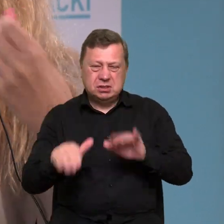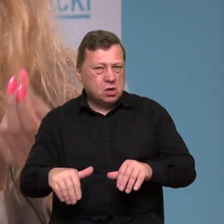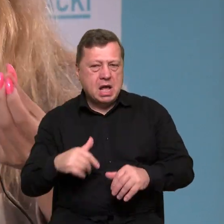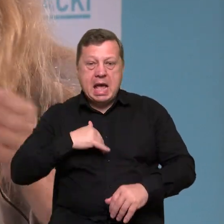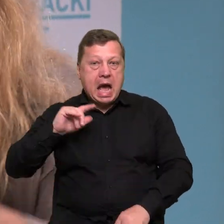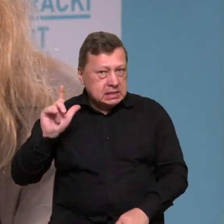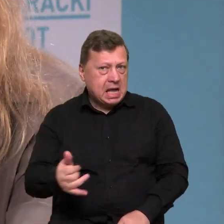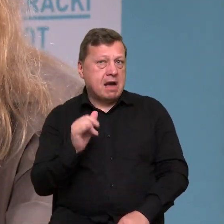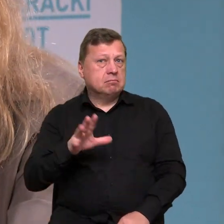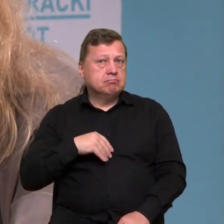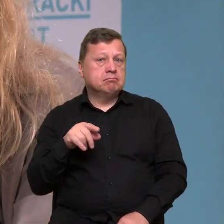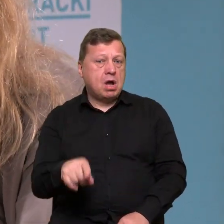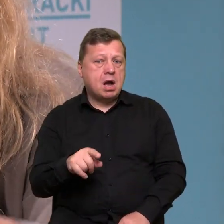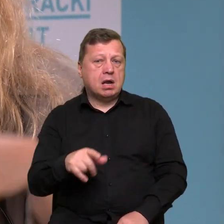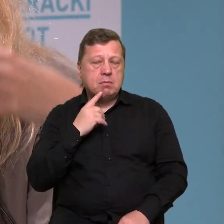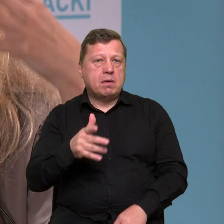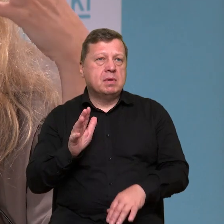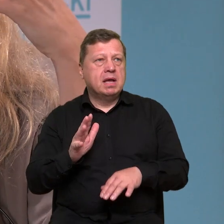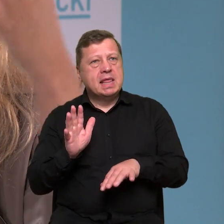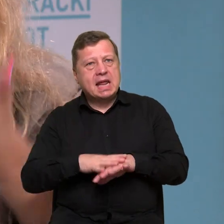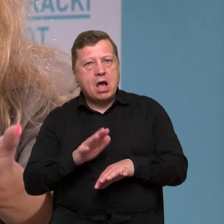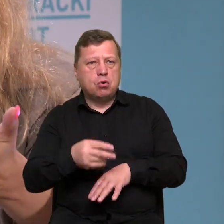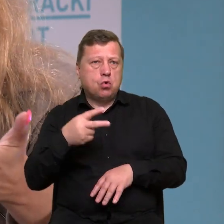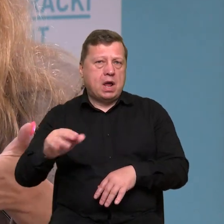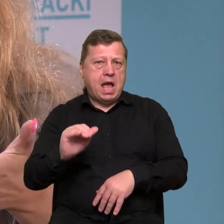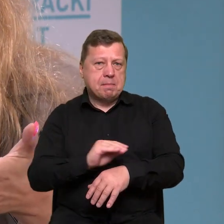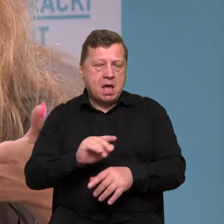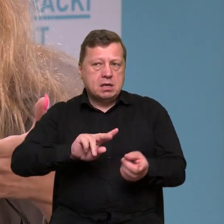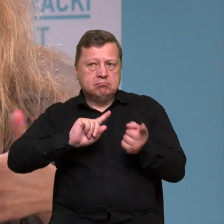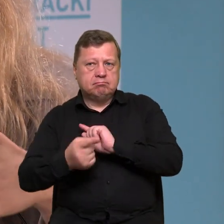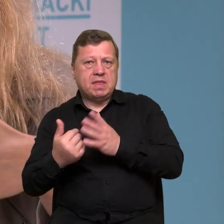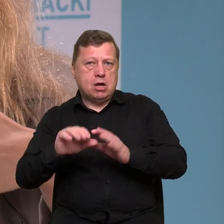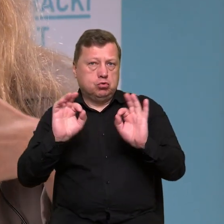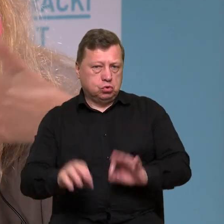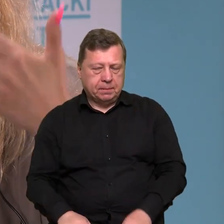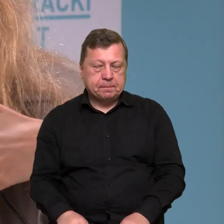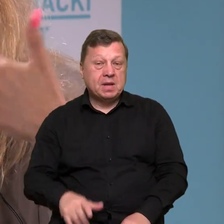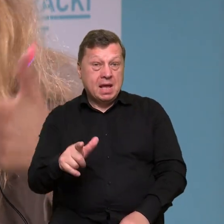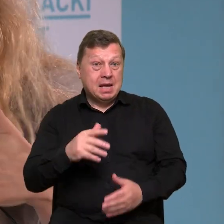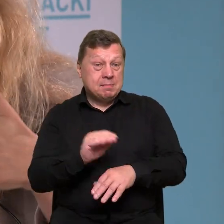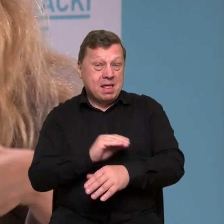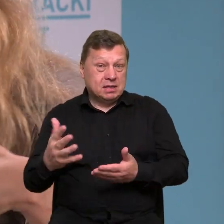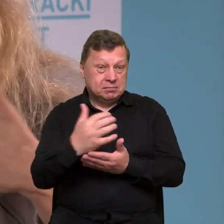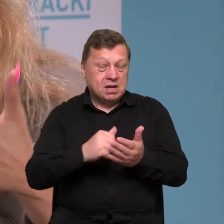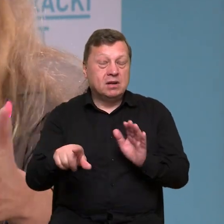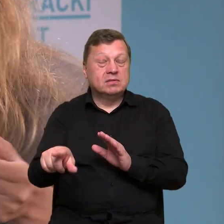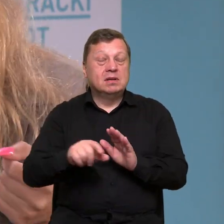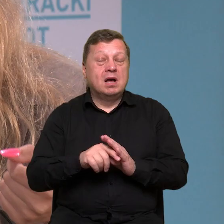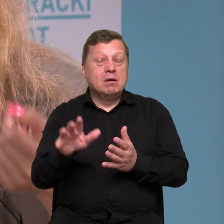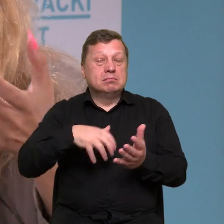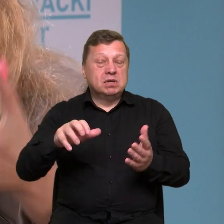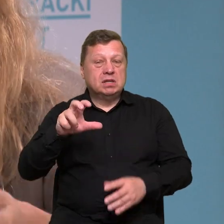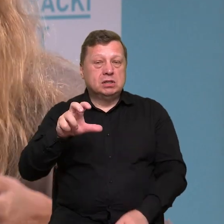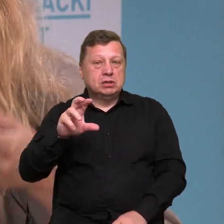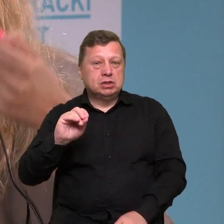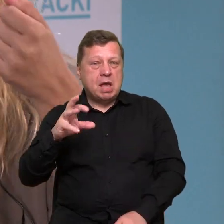zawsze to mogę potraktować jako materiał i przekuć w sztukę. Jak zbierałam materiał do czempionek,